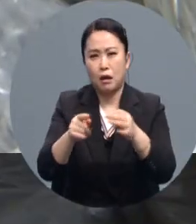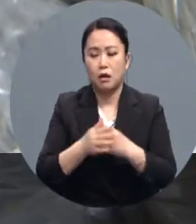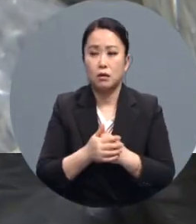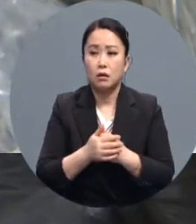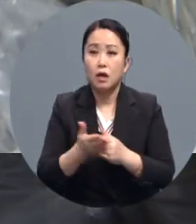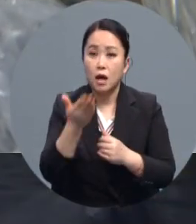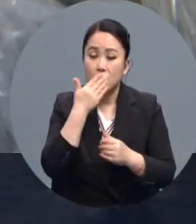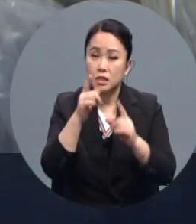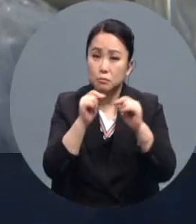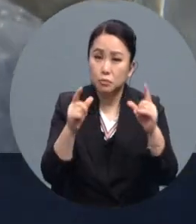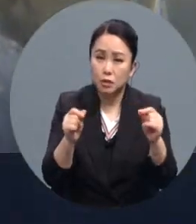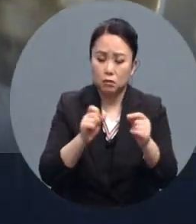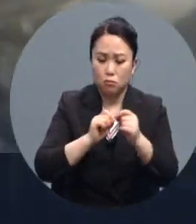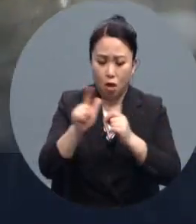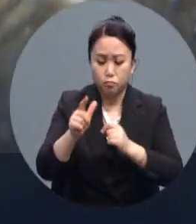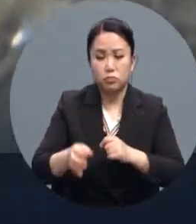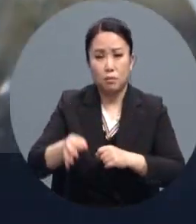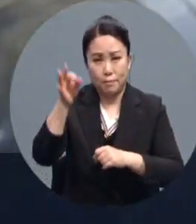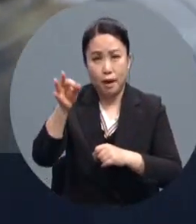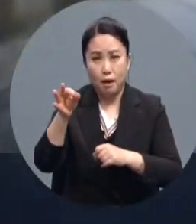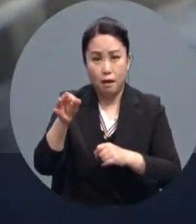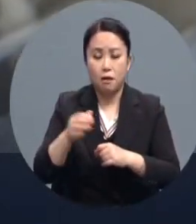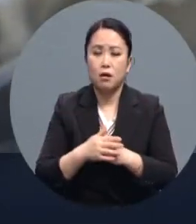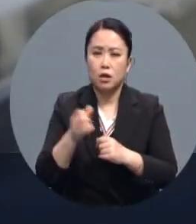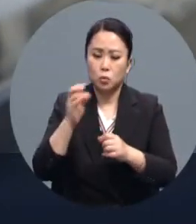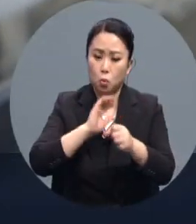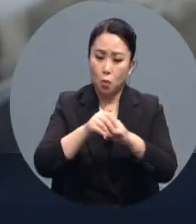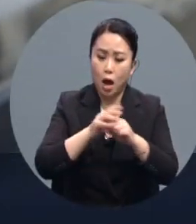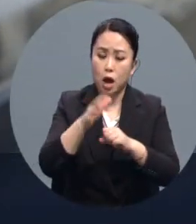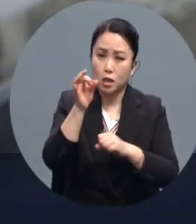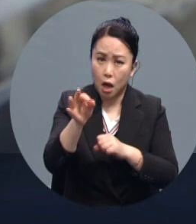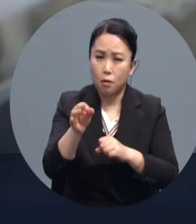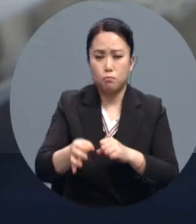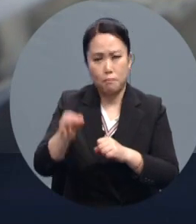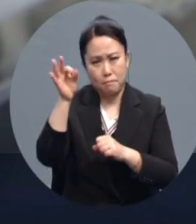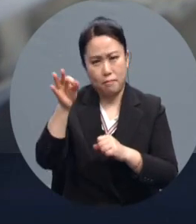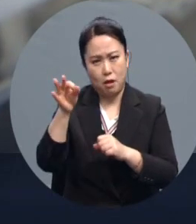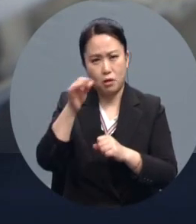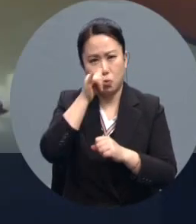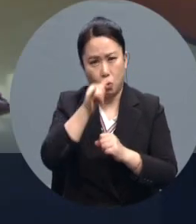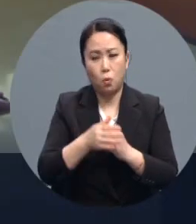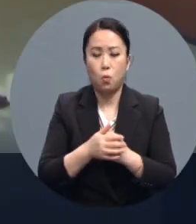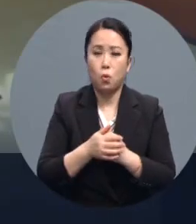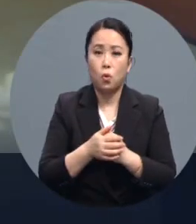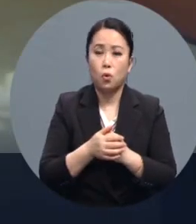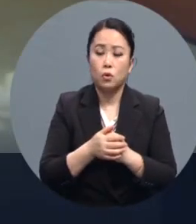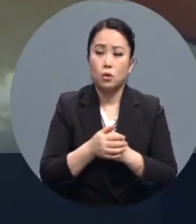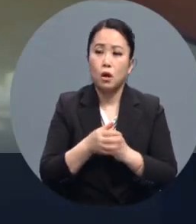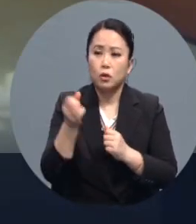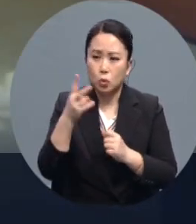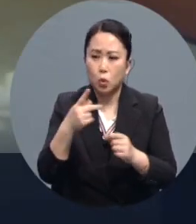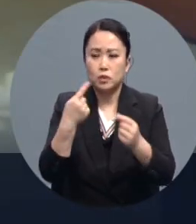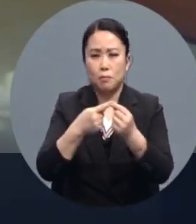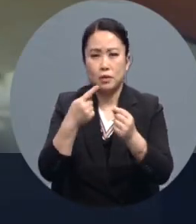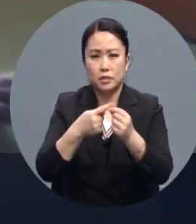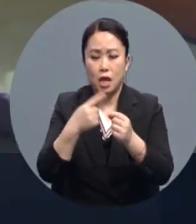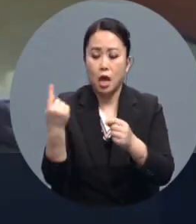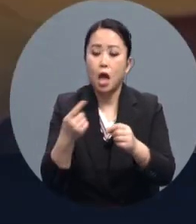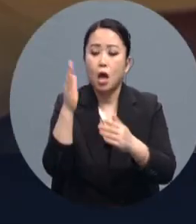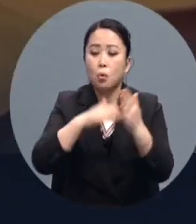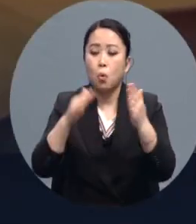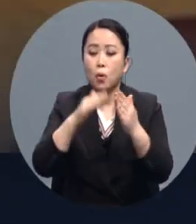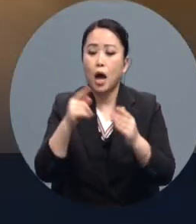같은 거 뭐 거의 다 오른 거고 뭐 과일값 같은 것도 그렇고 첫째는 뭐 공과금이 좀 많이